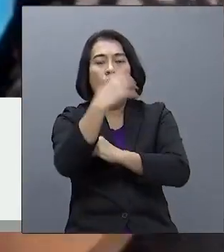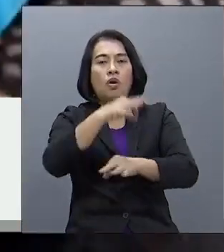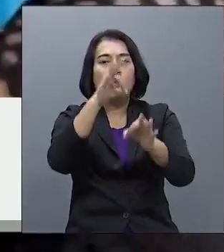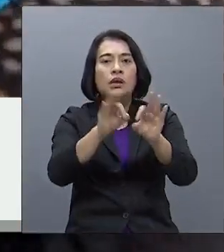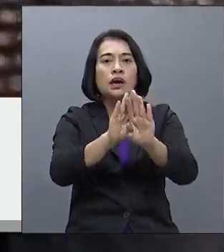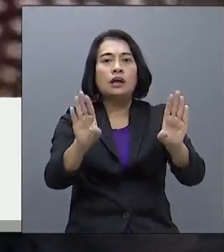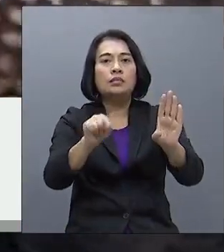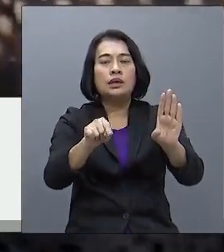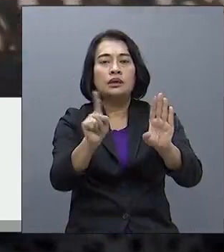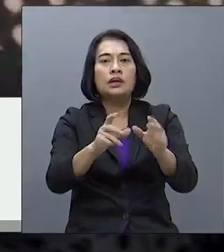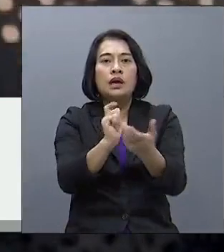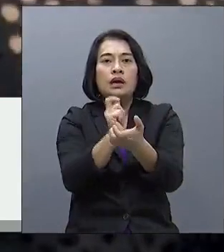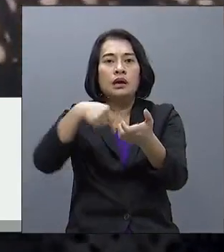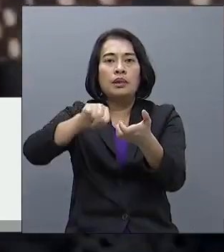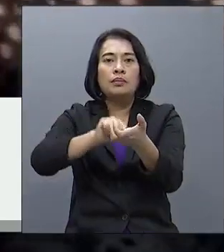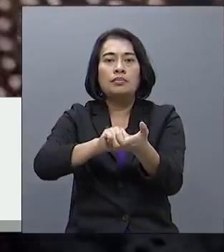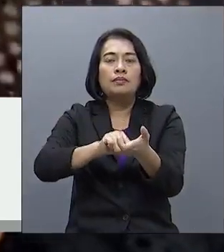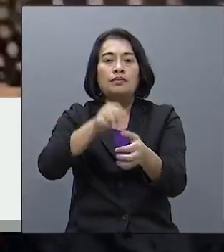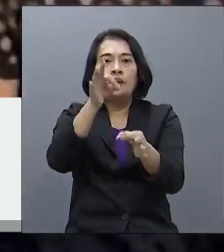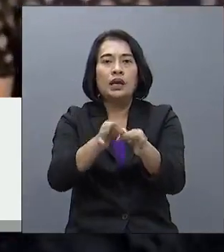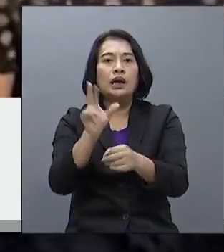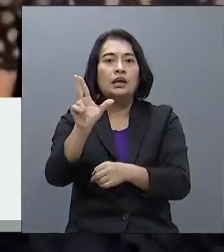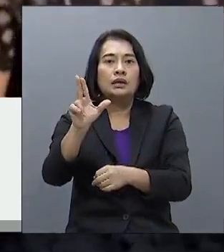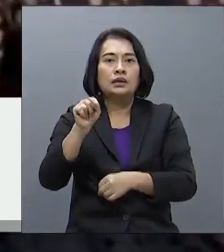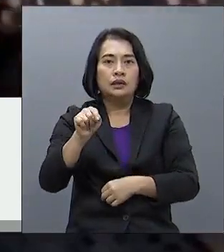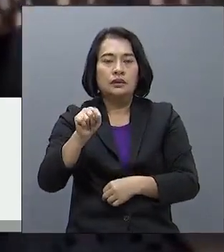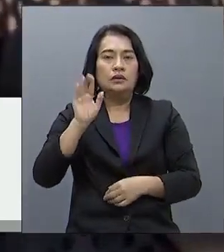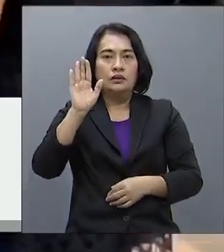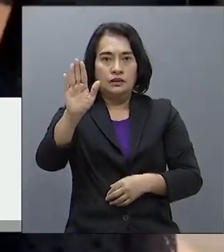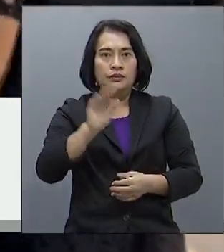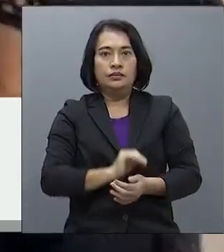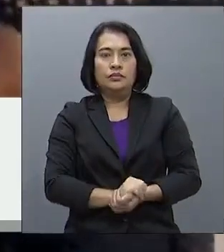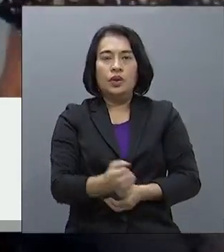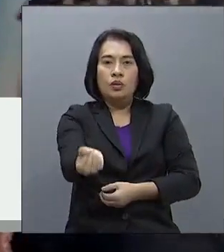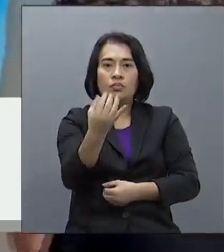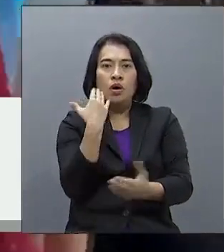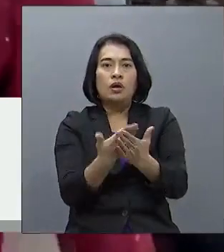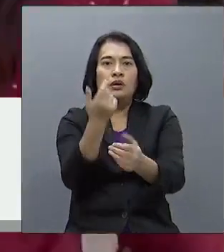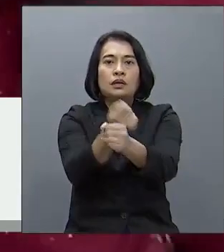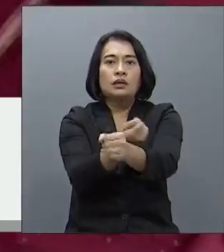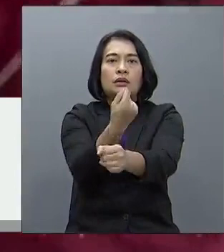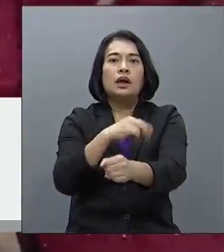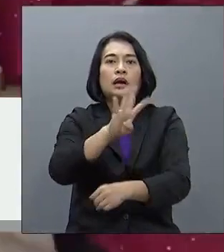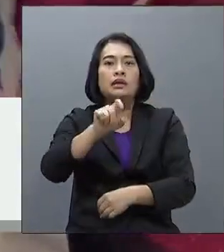ากผ่านทางแอปพลิเคชันของธนาคารกสิกรไทยนะคะโดยบอกว่าจะได้เงินค่าจ้างคนละ